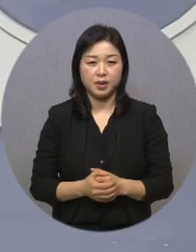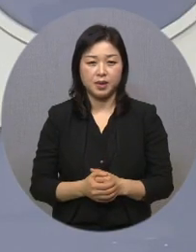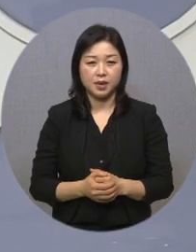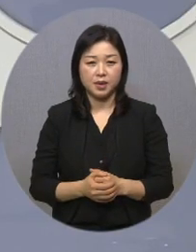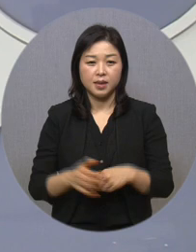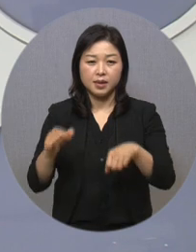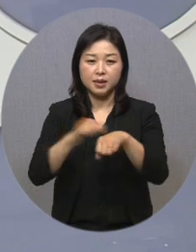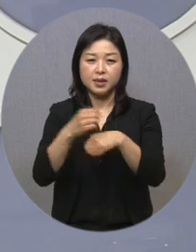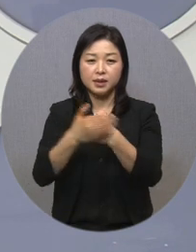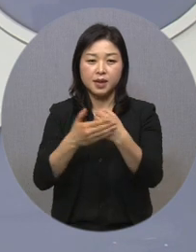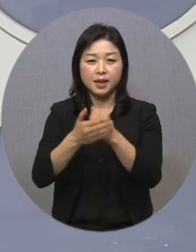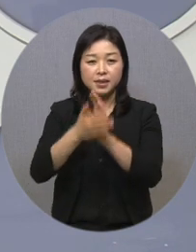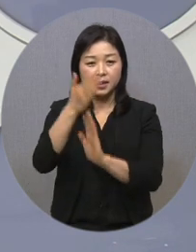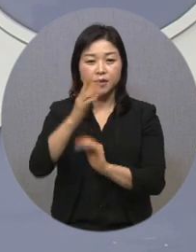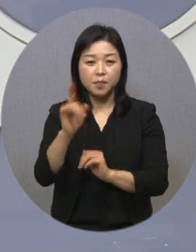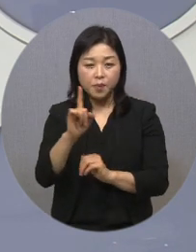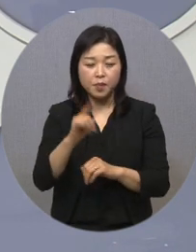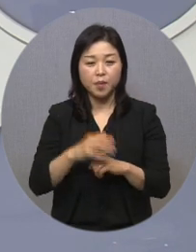특례시는